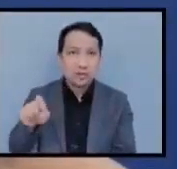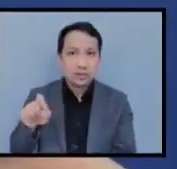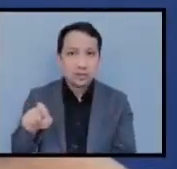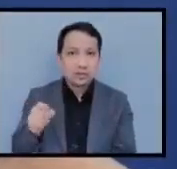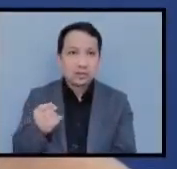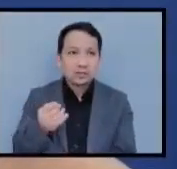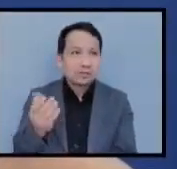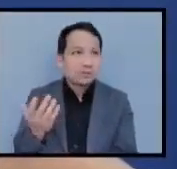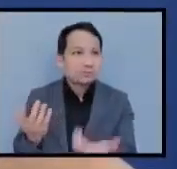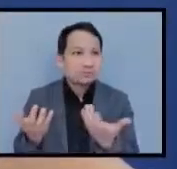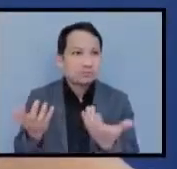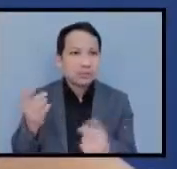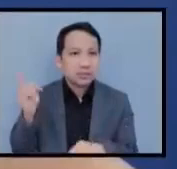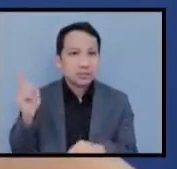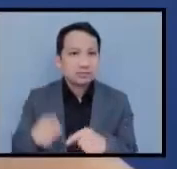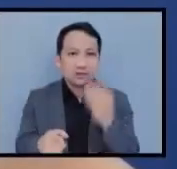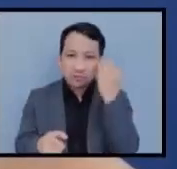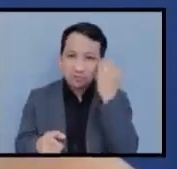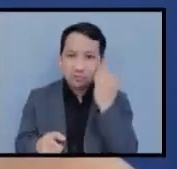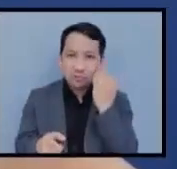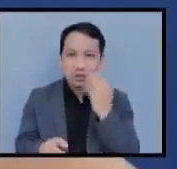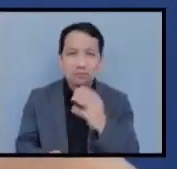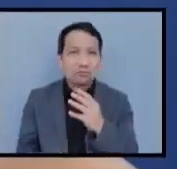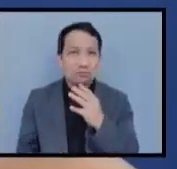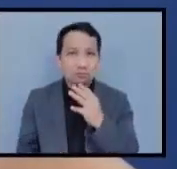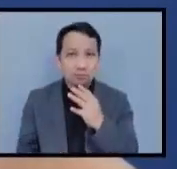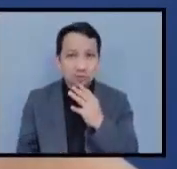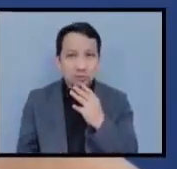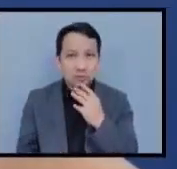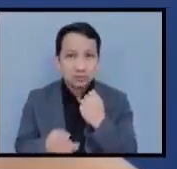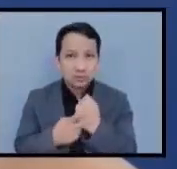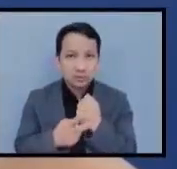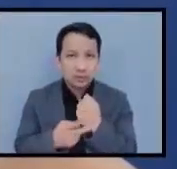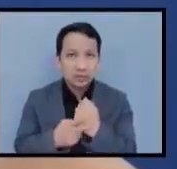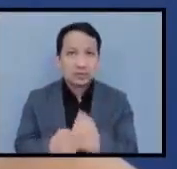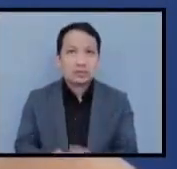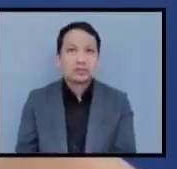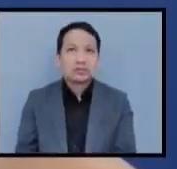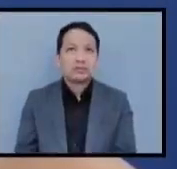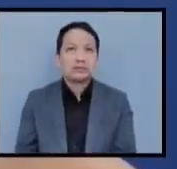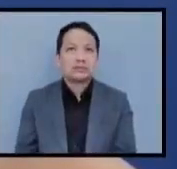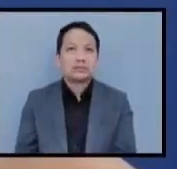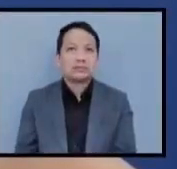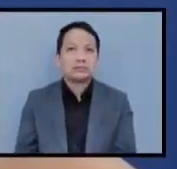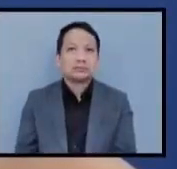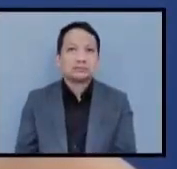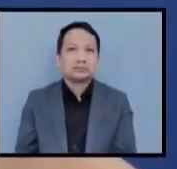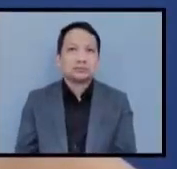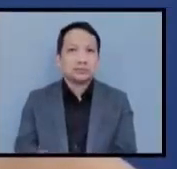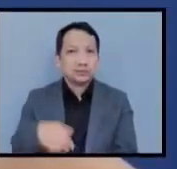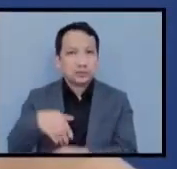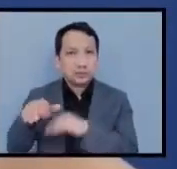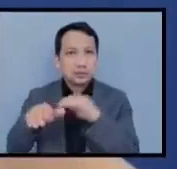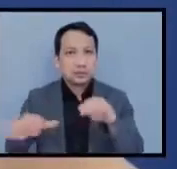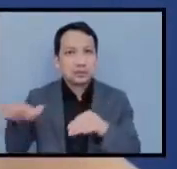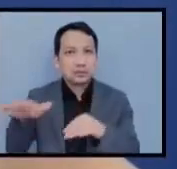talaga kasya yung kanilang maiimbak na tubig, round the clock iikot po yung